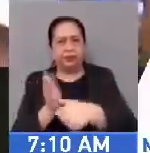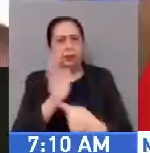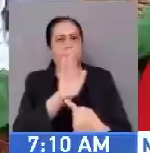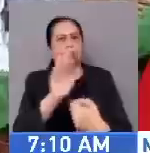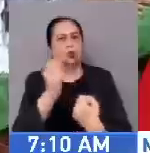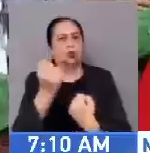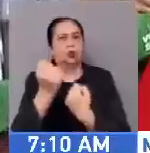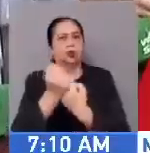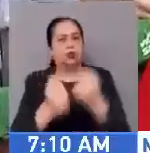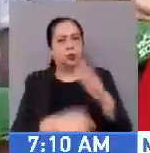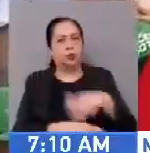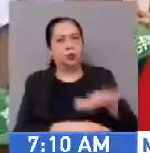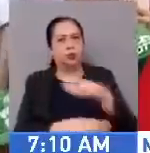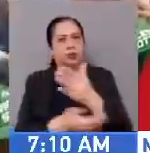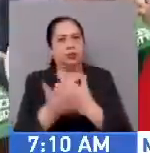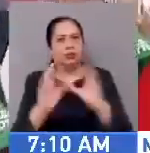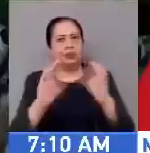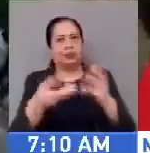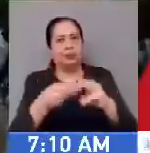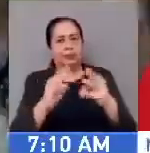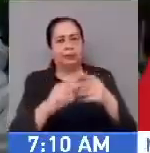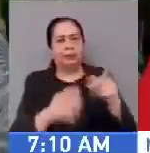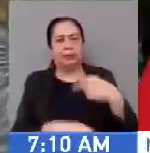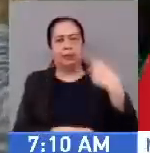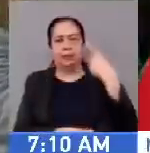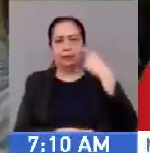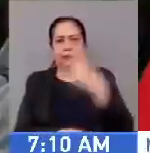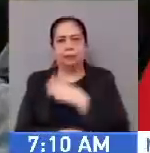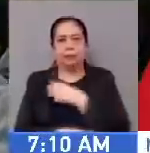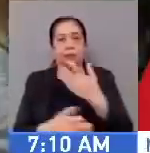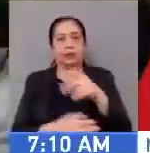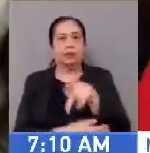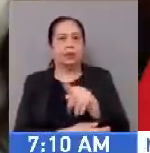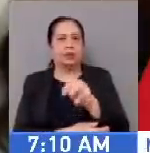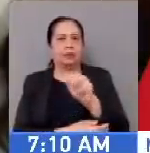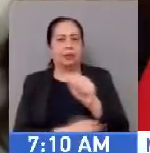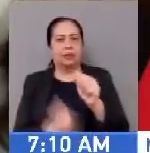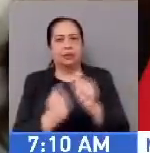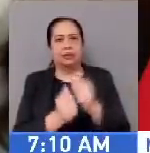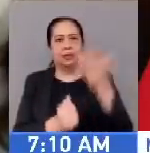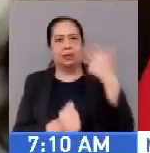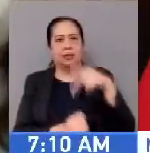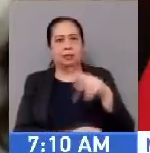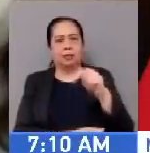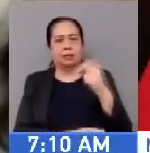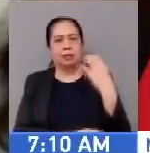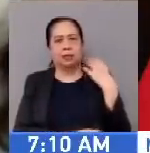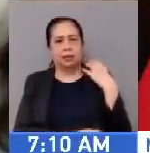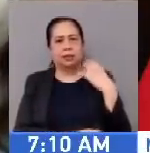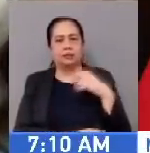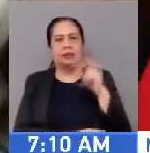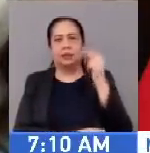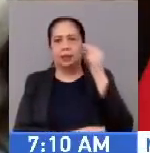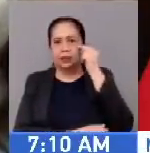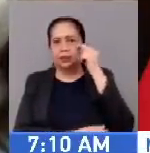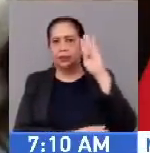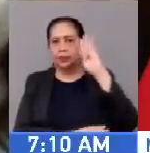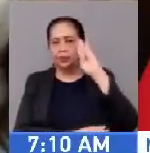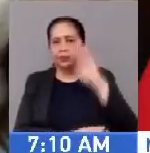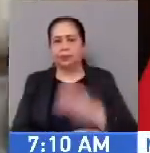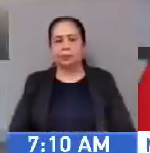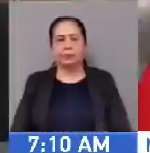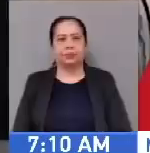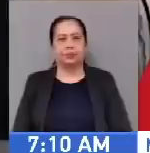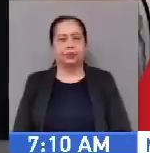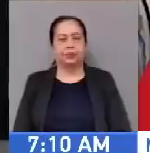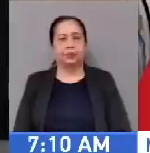ang ilang kaklase ni Lacson sa Philippine Military Academy, kabilang si dating PNP Chief Nicanor Bartolome. Nag-courtesy call